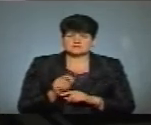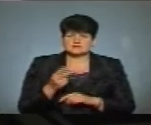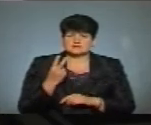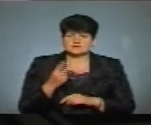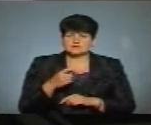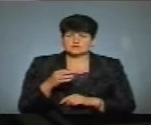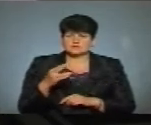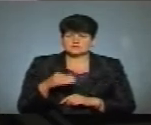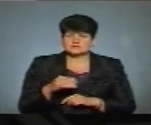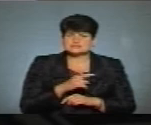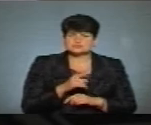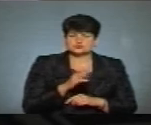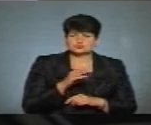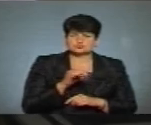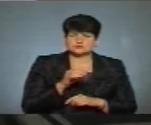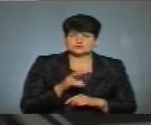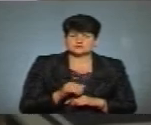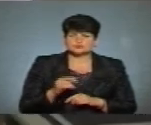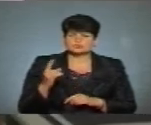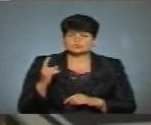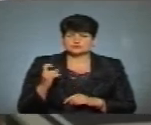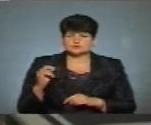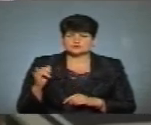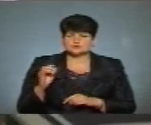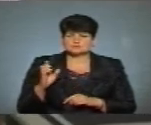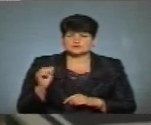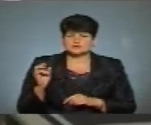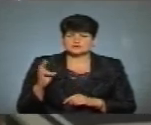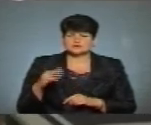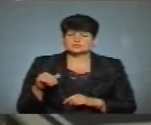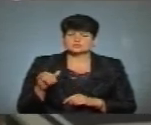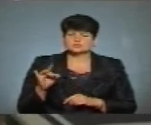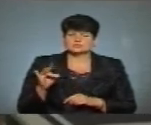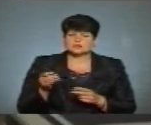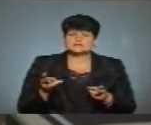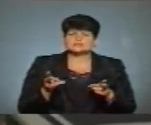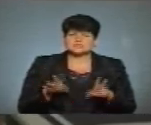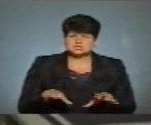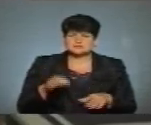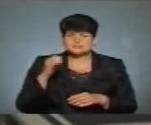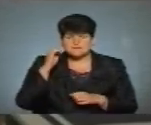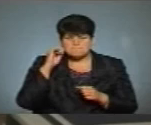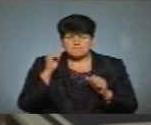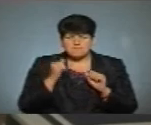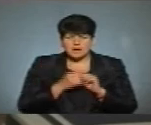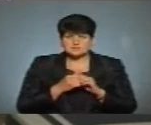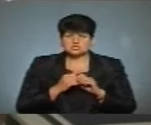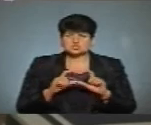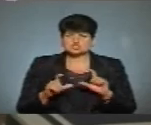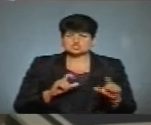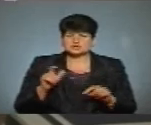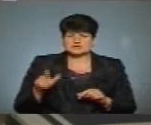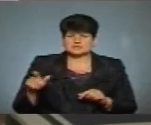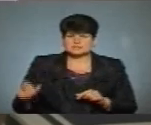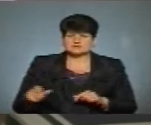– Зіновій Штокалко, 100 і бандура. Саме таким чином залишився і в пам'яті шахістів бандурист